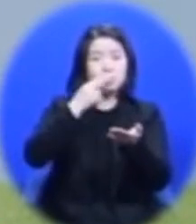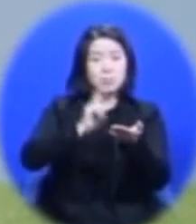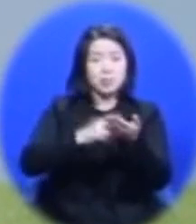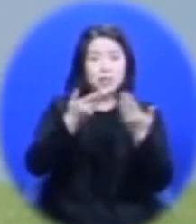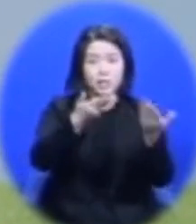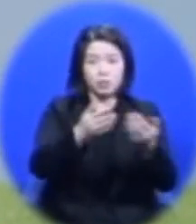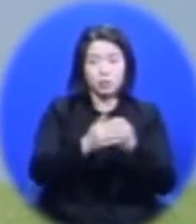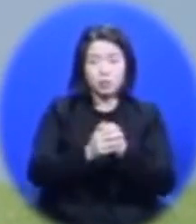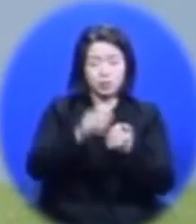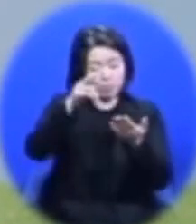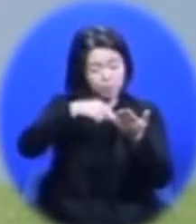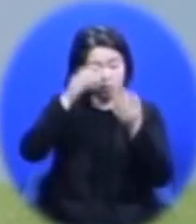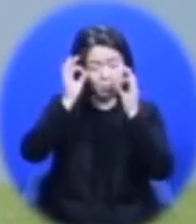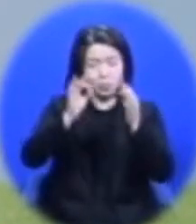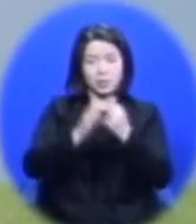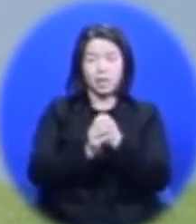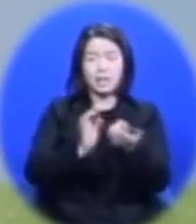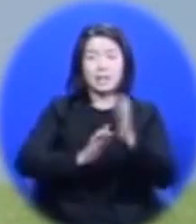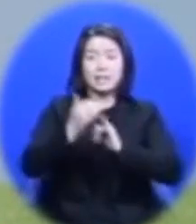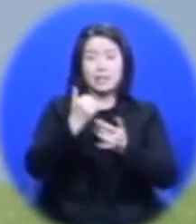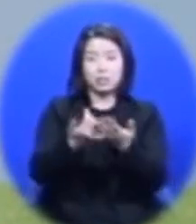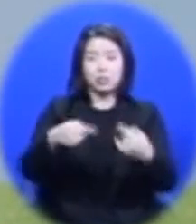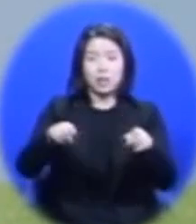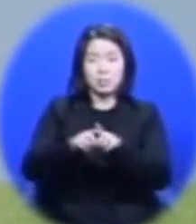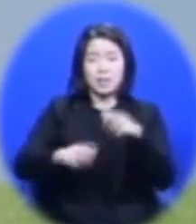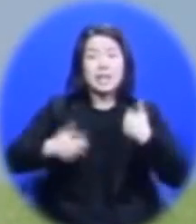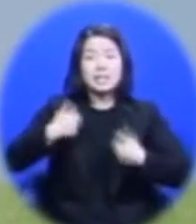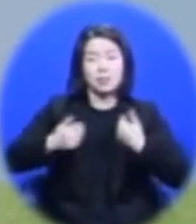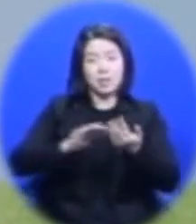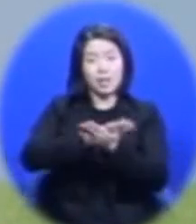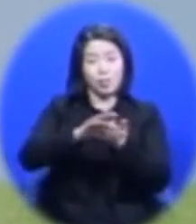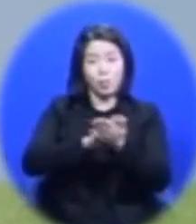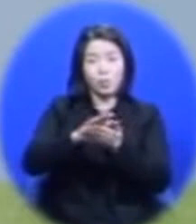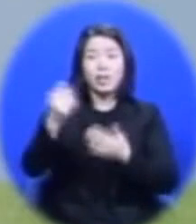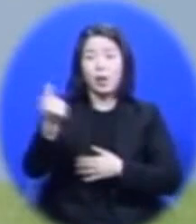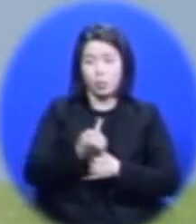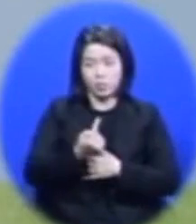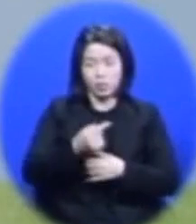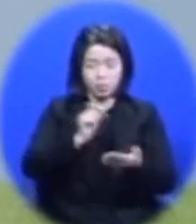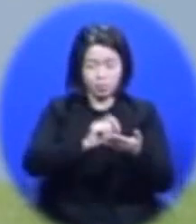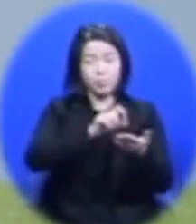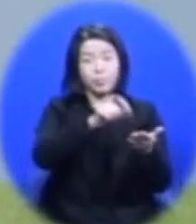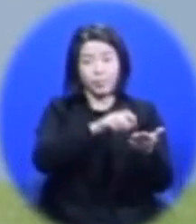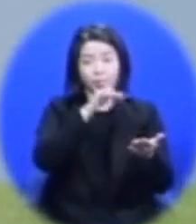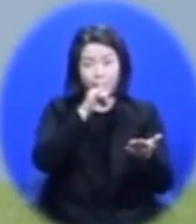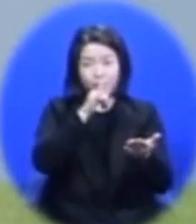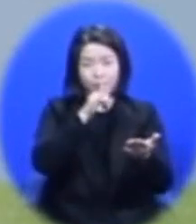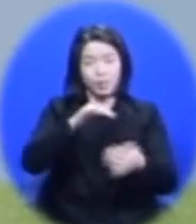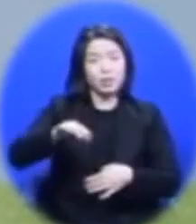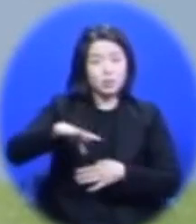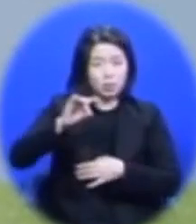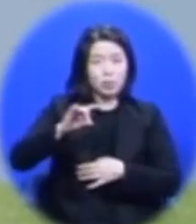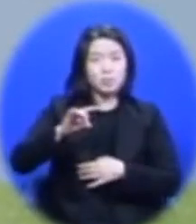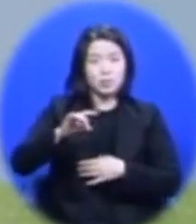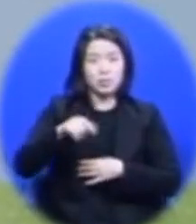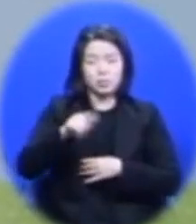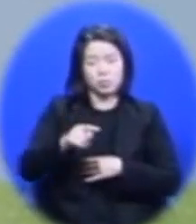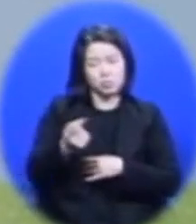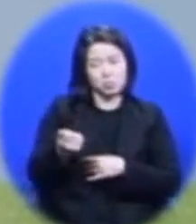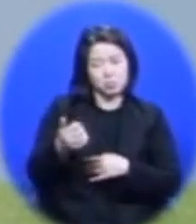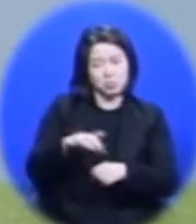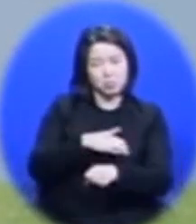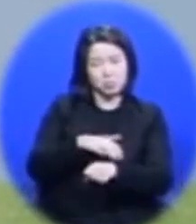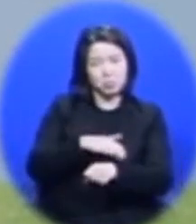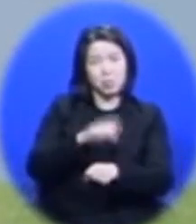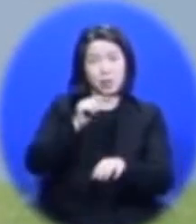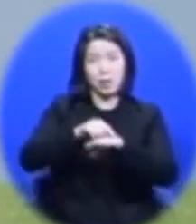읽어봤더니 예수님과 함께 재미있게 놀다 오세요, 그렇게 썼더래요. 처음에는 약간 불쾌한